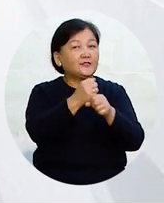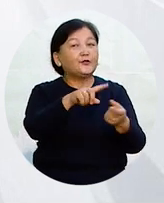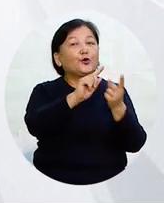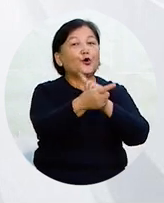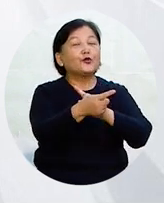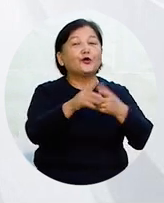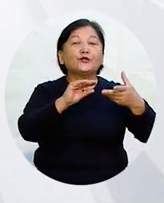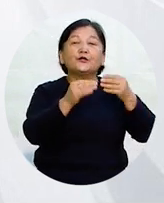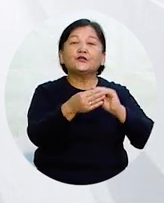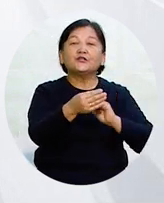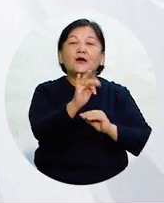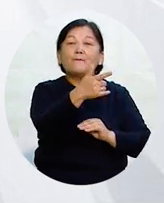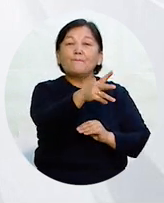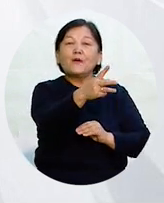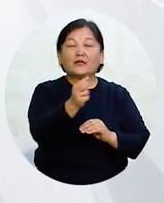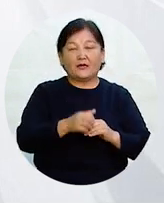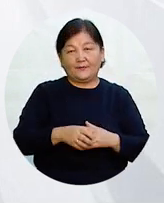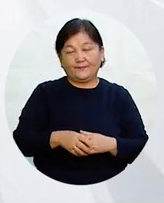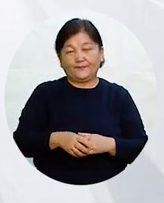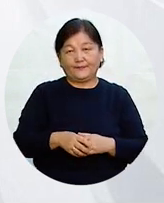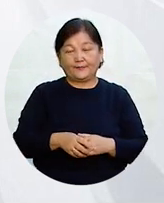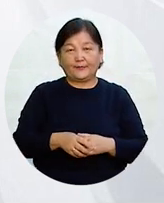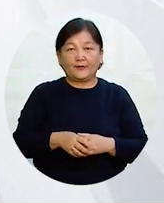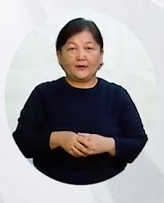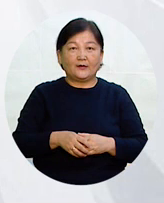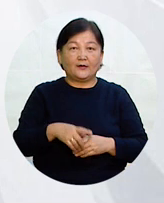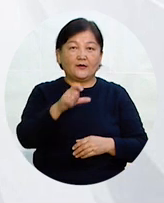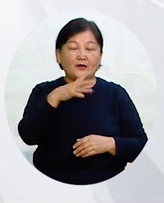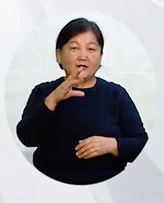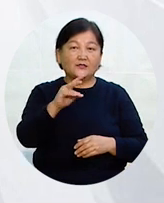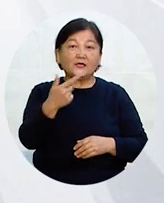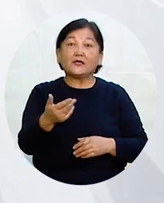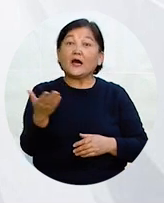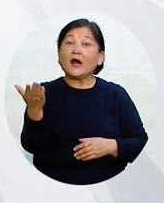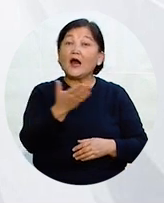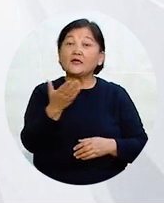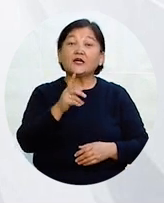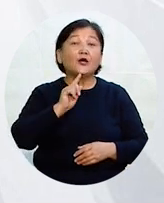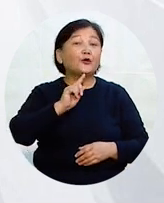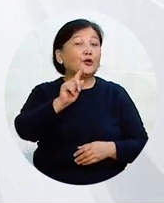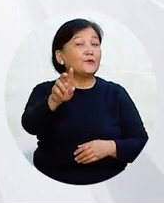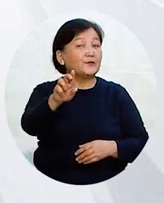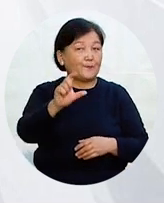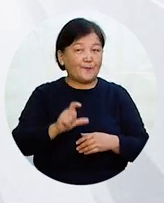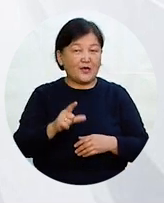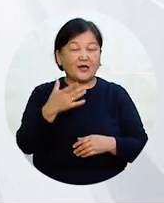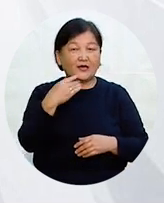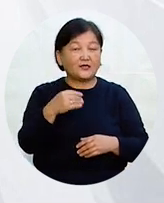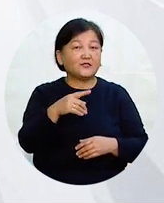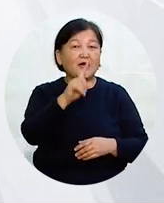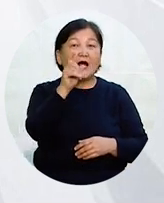орлон хийж байлаа. Эзэн хамгаашиб ан хаашаа явчихсан бэ